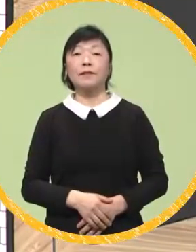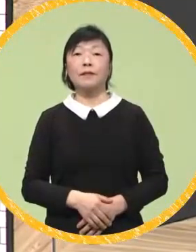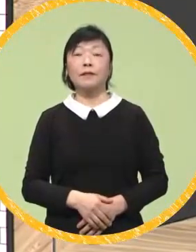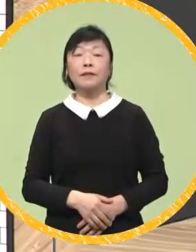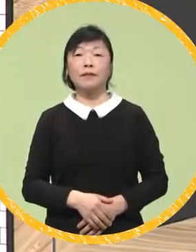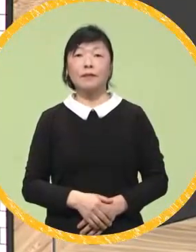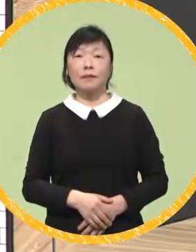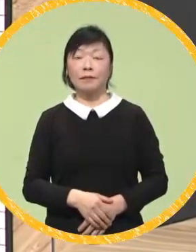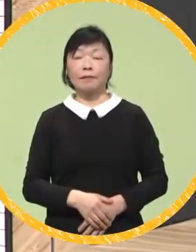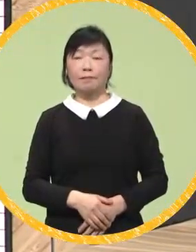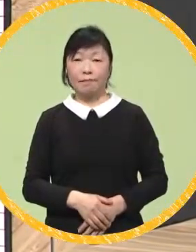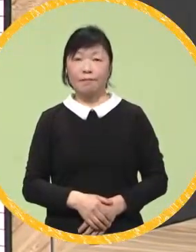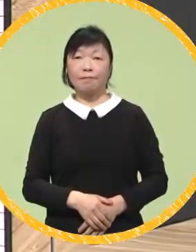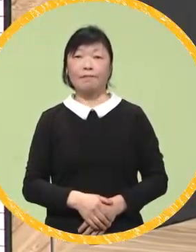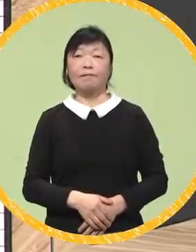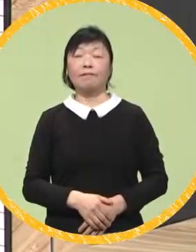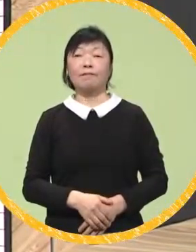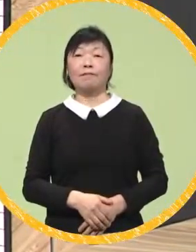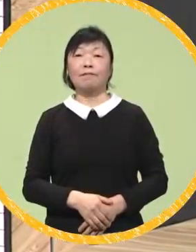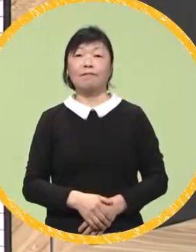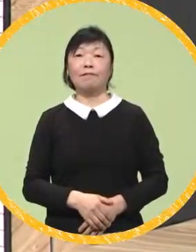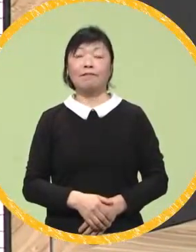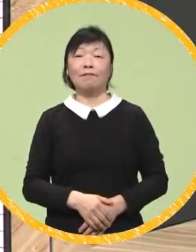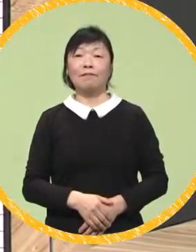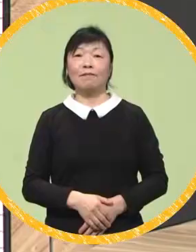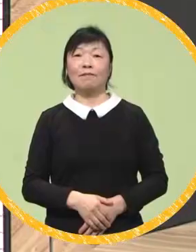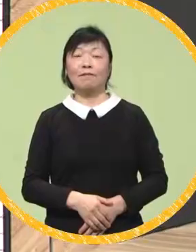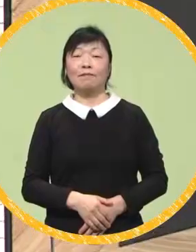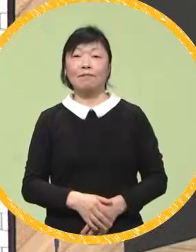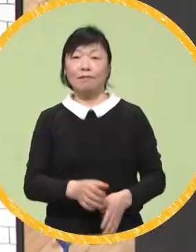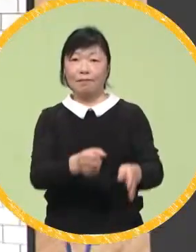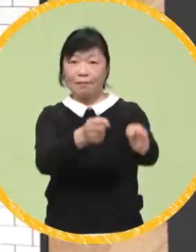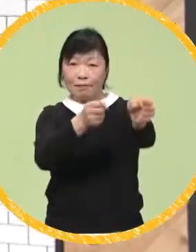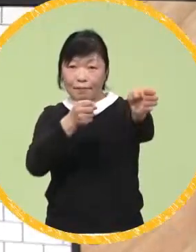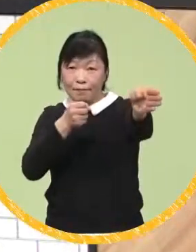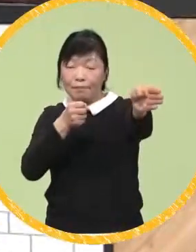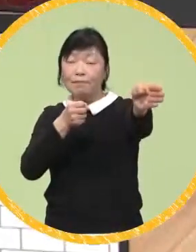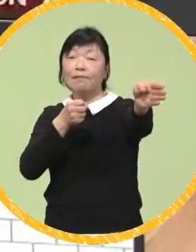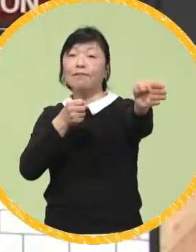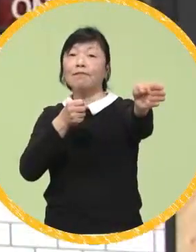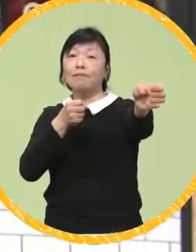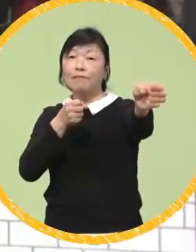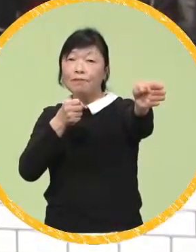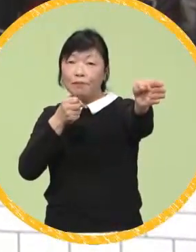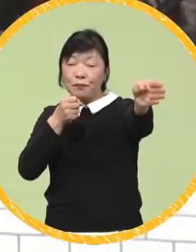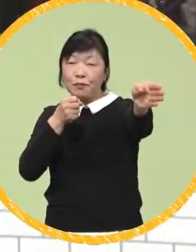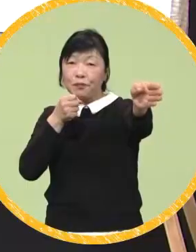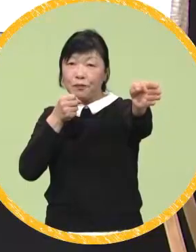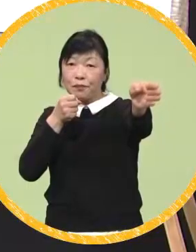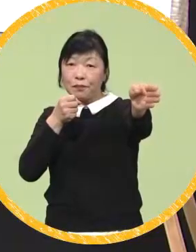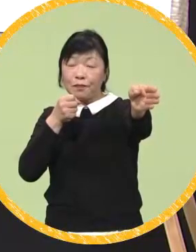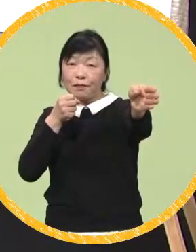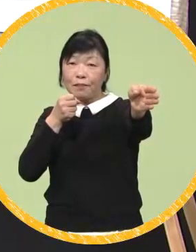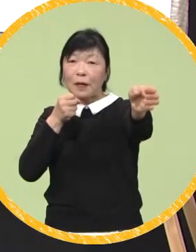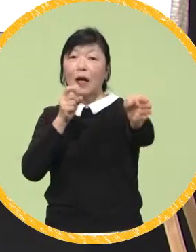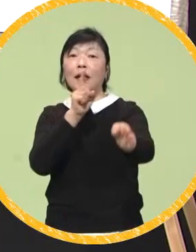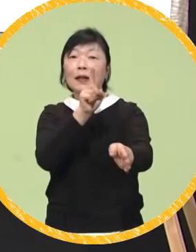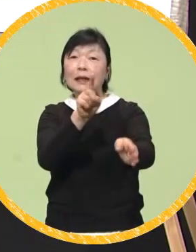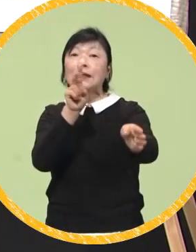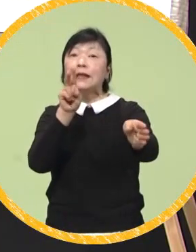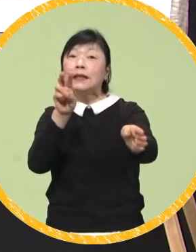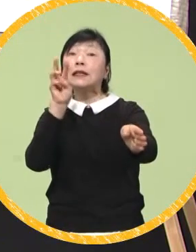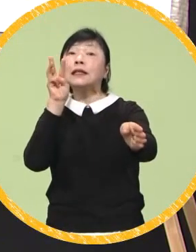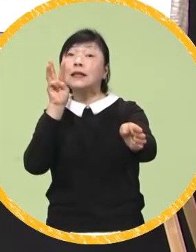押さえなくてもいいですよねーされなくていいですね後編ほっぺたにしっかりくっつけてもリオに合わせて123で話し